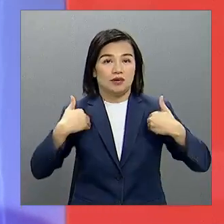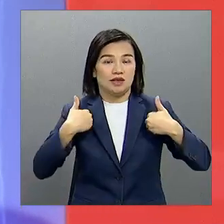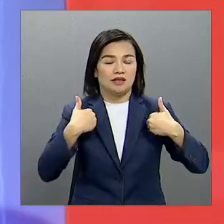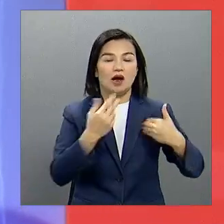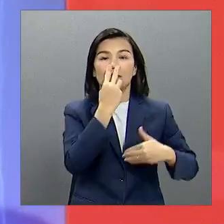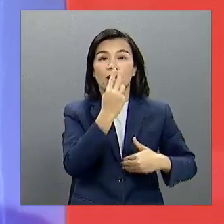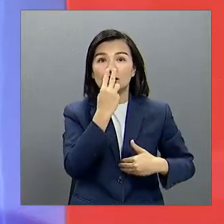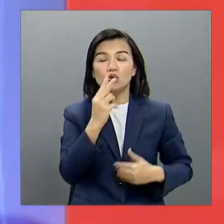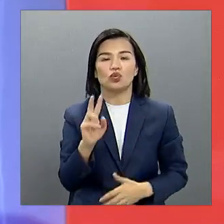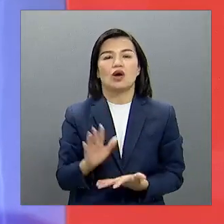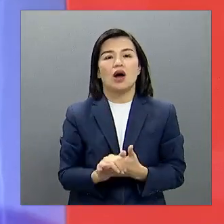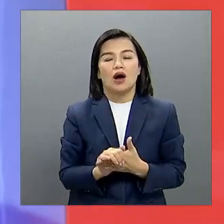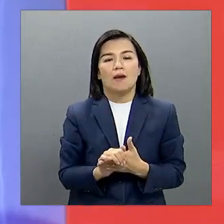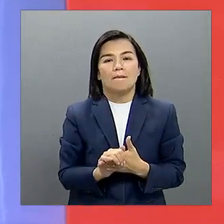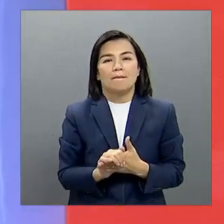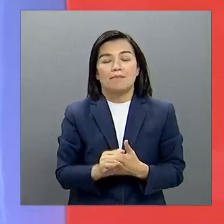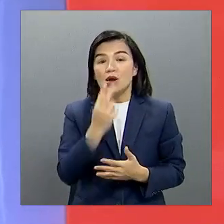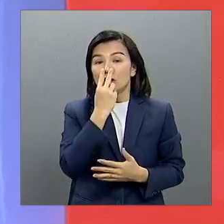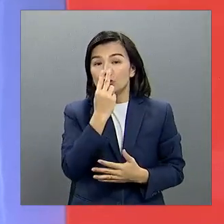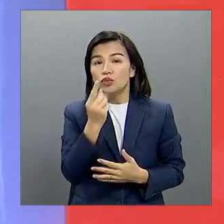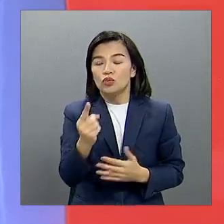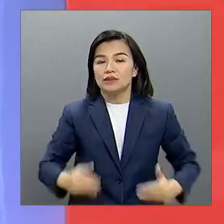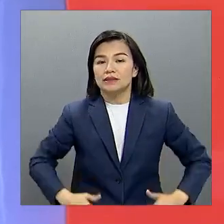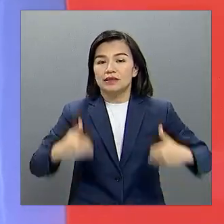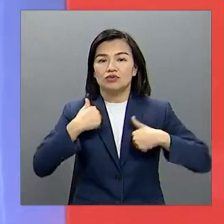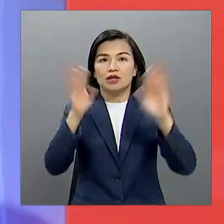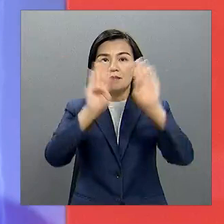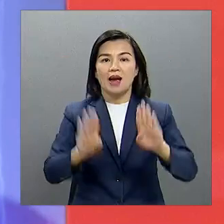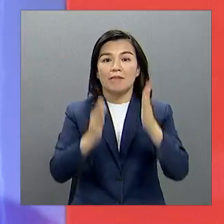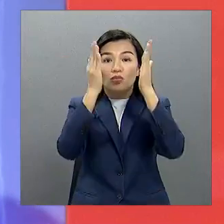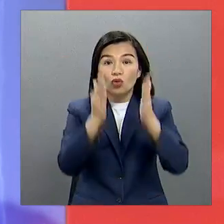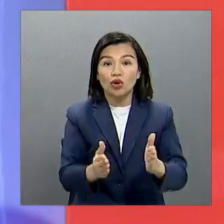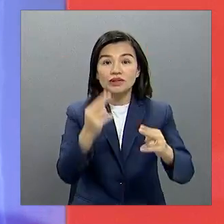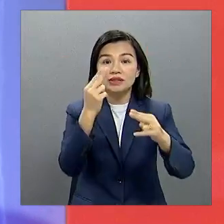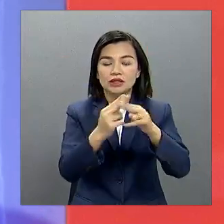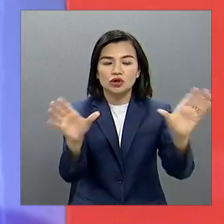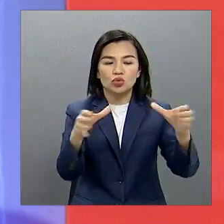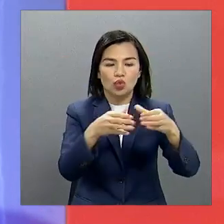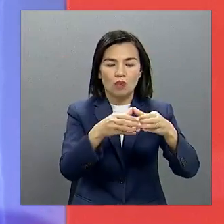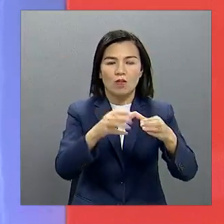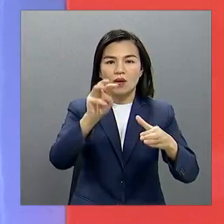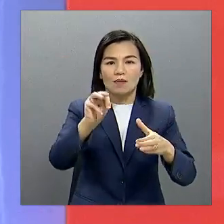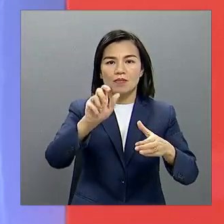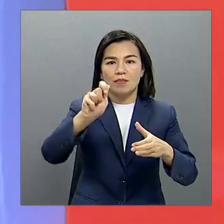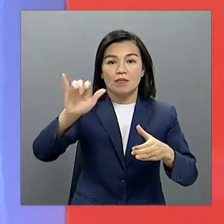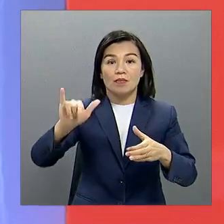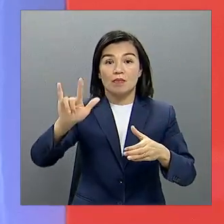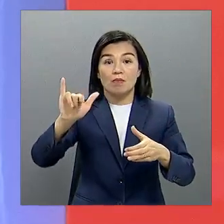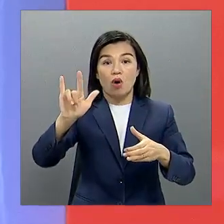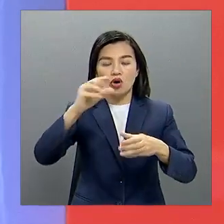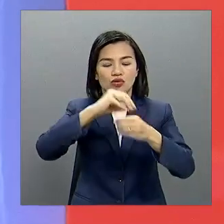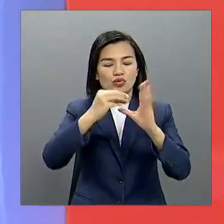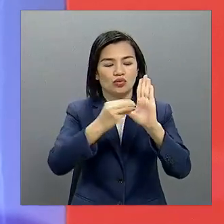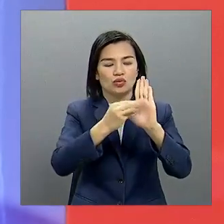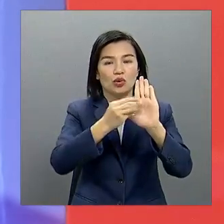ไปศึกษาชีวิตวิถีของชาวมอญนะครับอยู่ที่บ้านบ่อทอง จังหวัดปทุมธานีนะครับวันนี้จะพาไปทำ